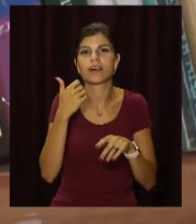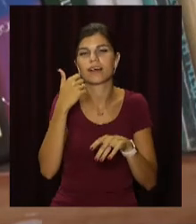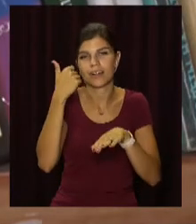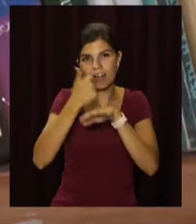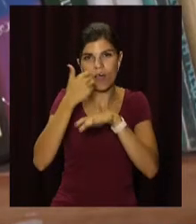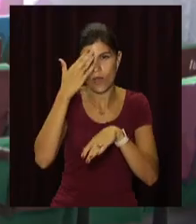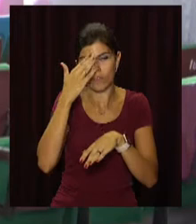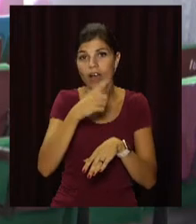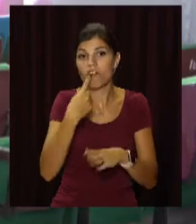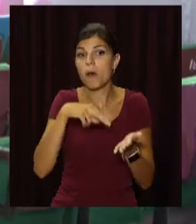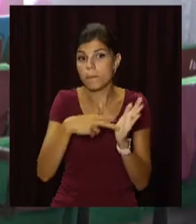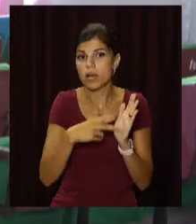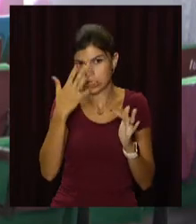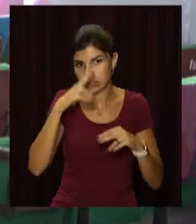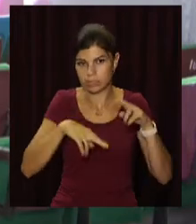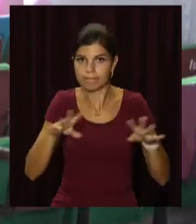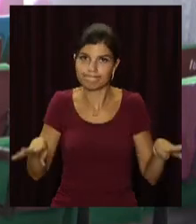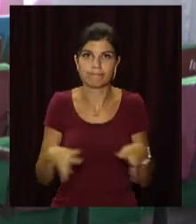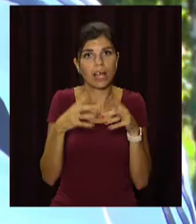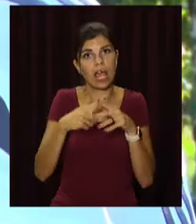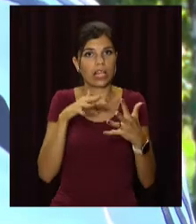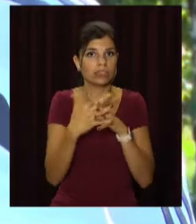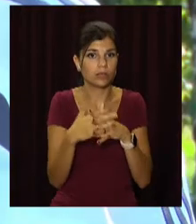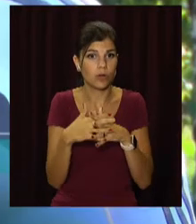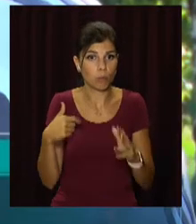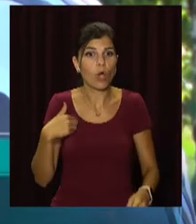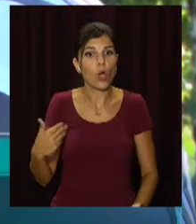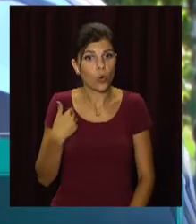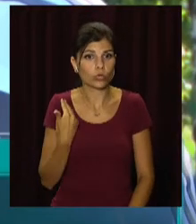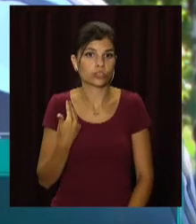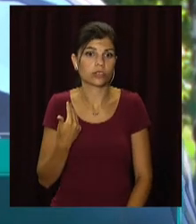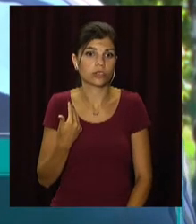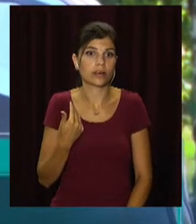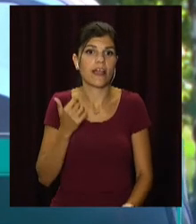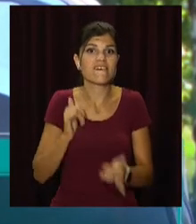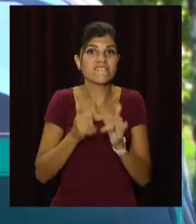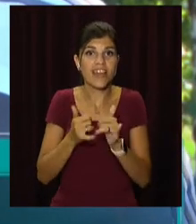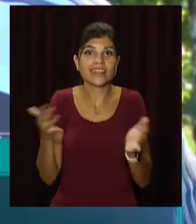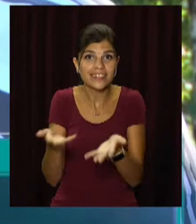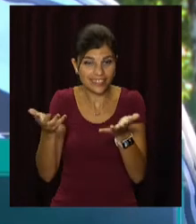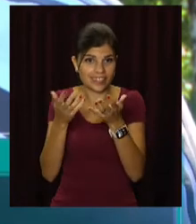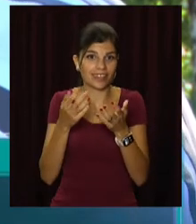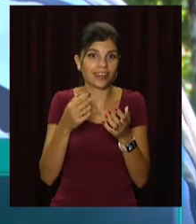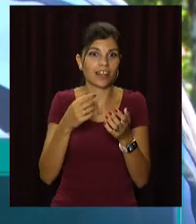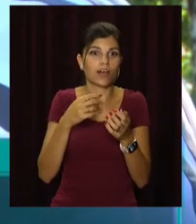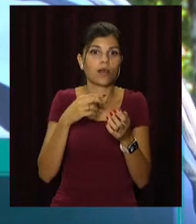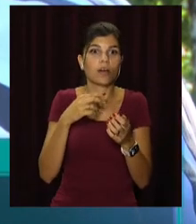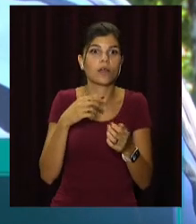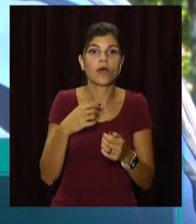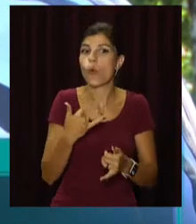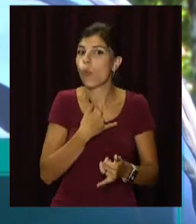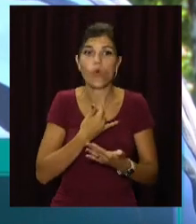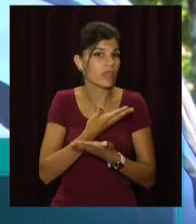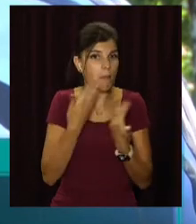Василь Гесь. Тому в планах відбудова та розвиток цього села. Ми хочемо дарити велопробігом по бездорожжю. У нас